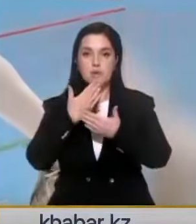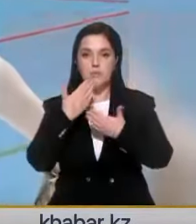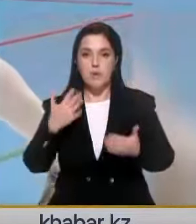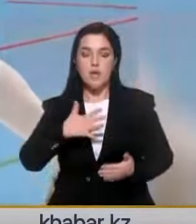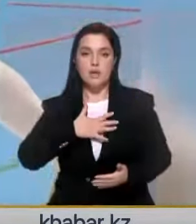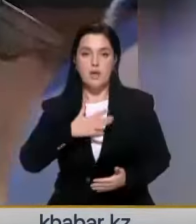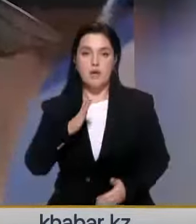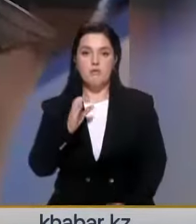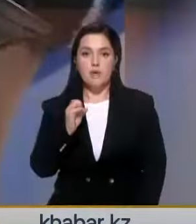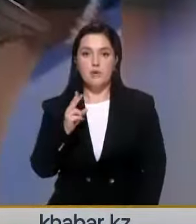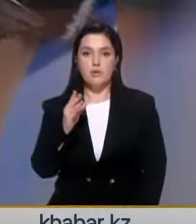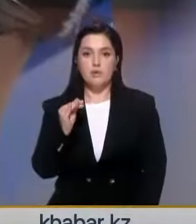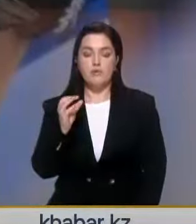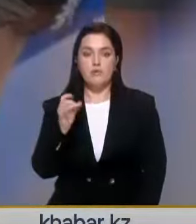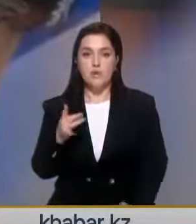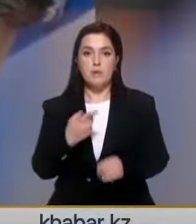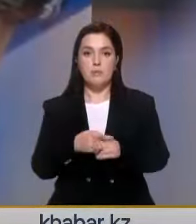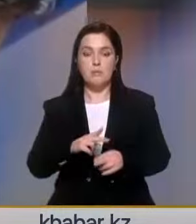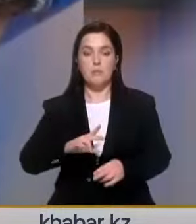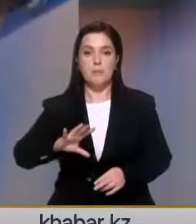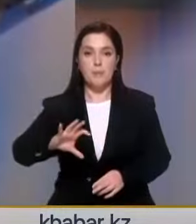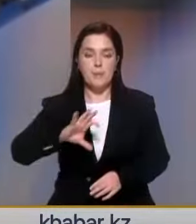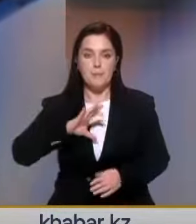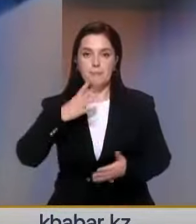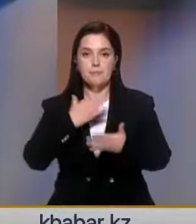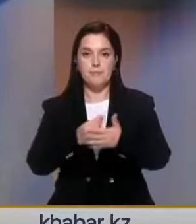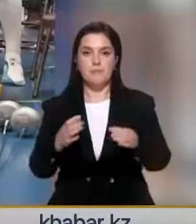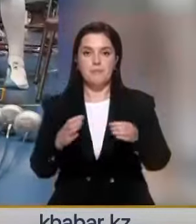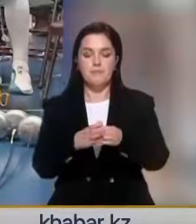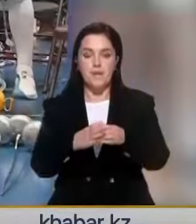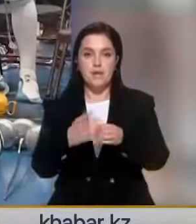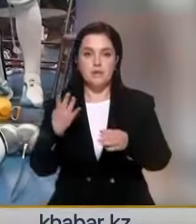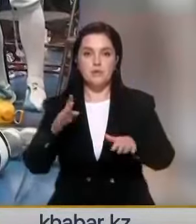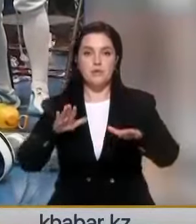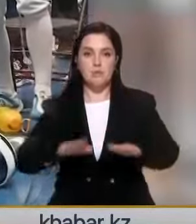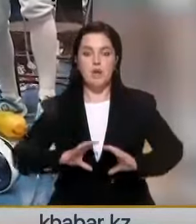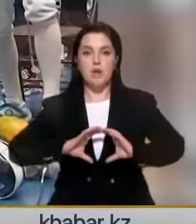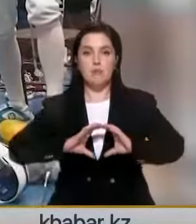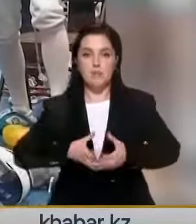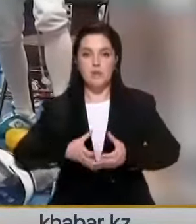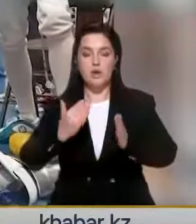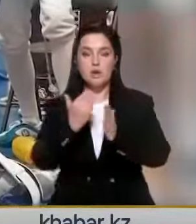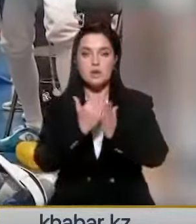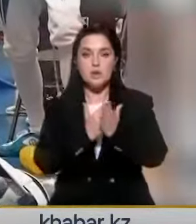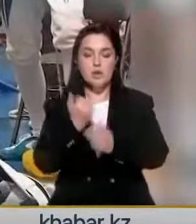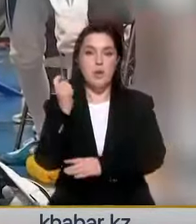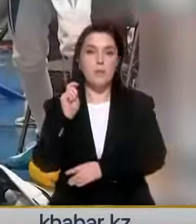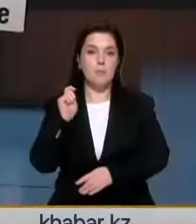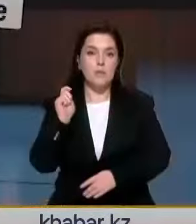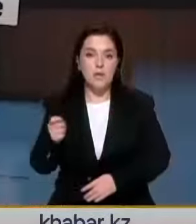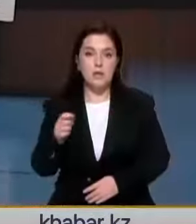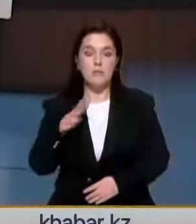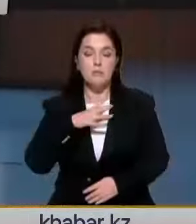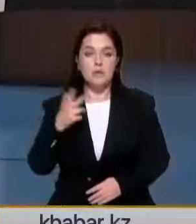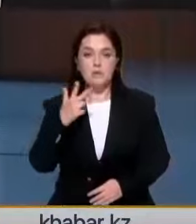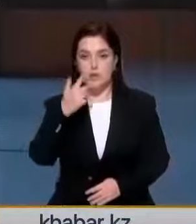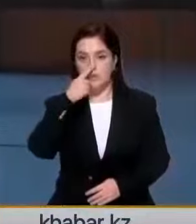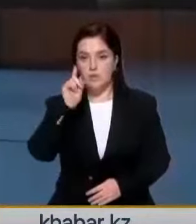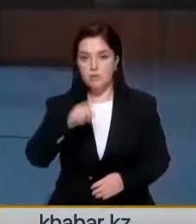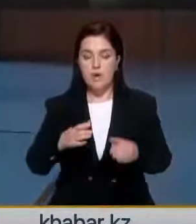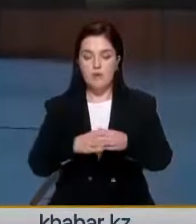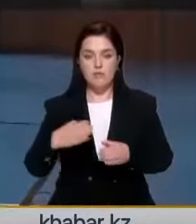Ванкувере в поединке за медали Отечественная команда занимающая четвёртую позицию в мировом рейтинге одержала победу над третьим номером сборной